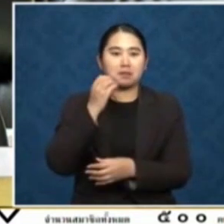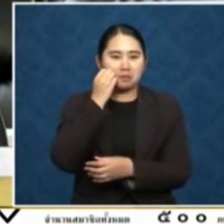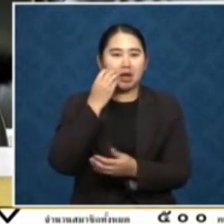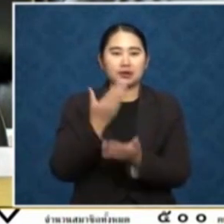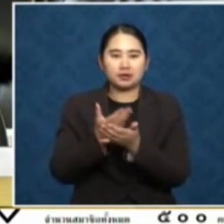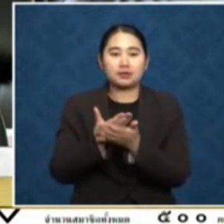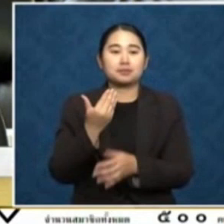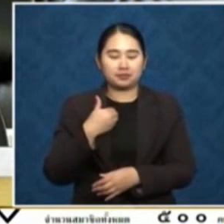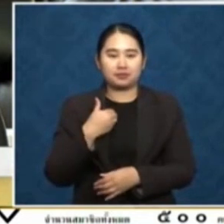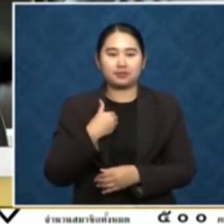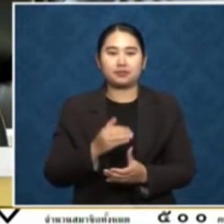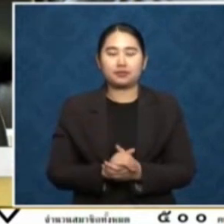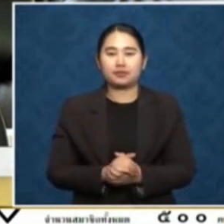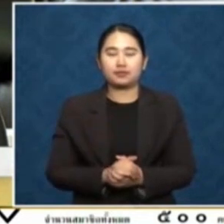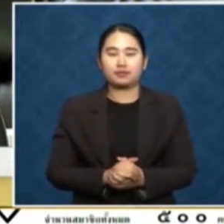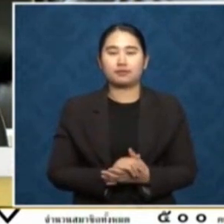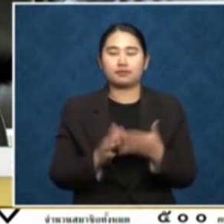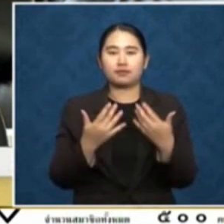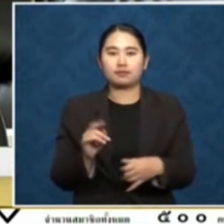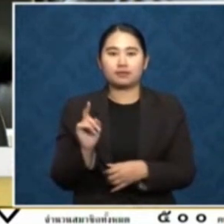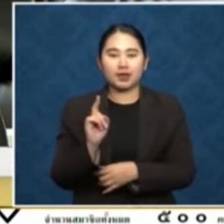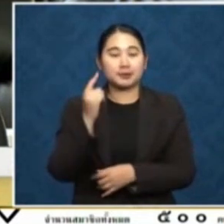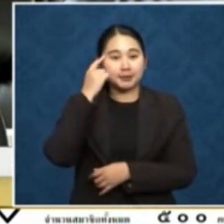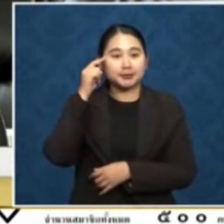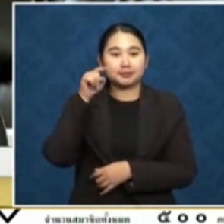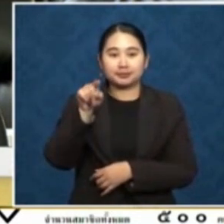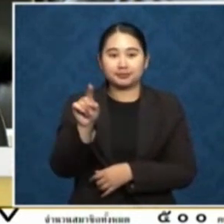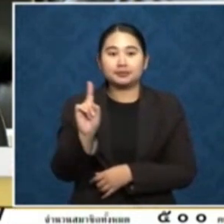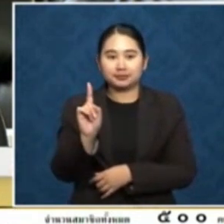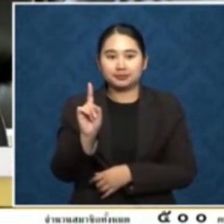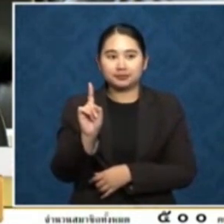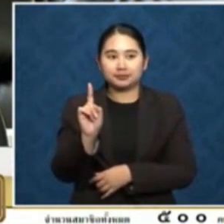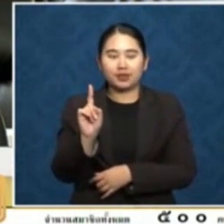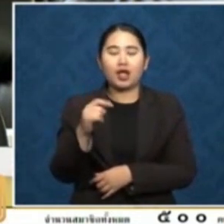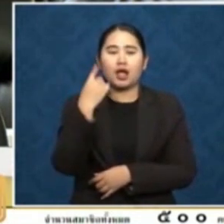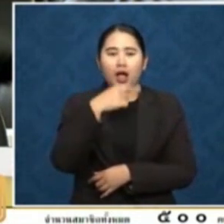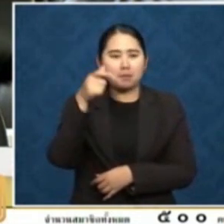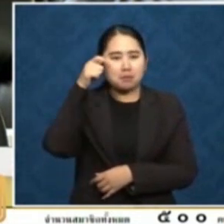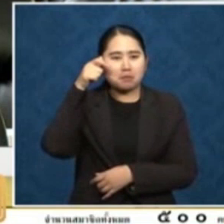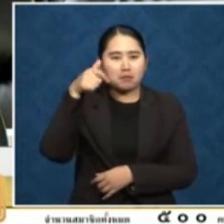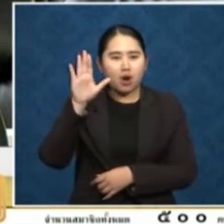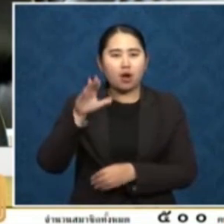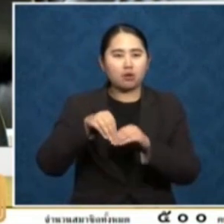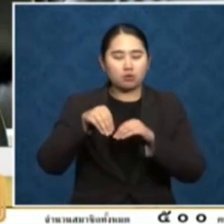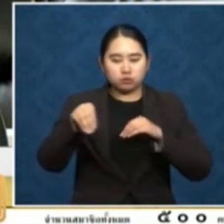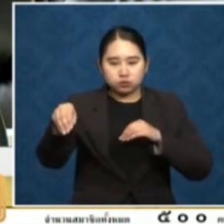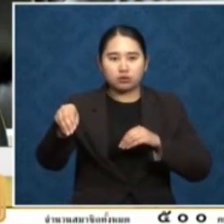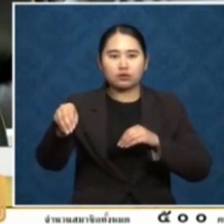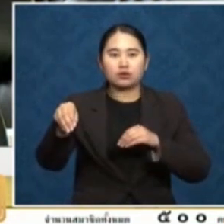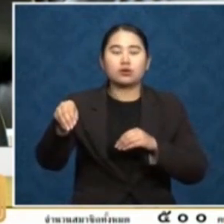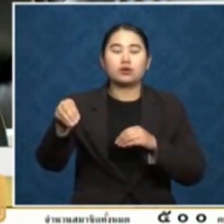กิจค่อนข้างดีระดับหนึ่งแล้วครับแล้วท่านได้นึกถึงคนที่อยู่ชน